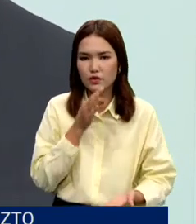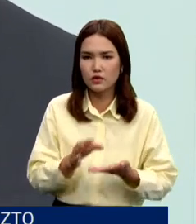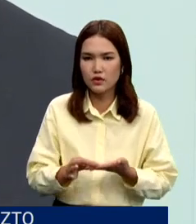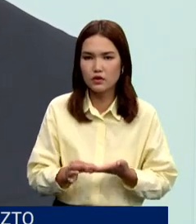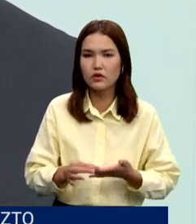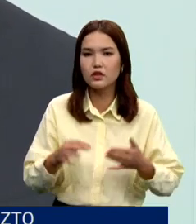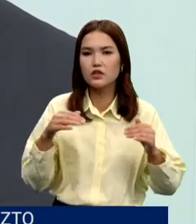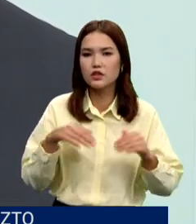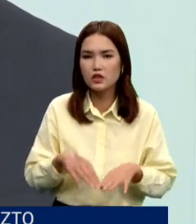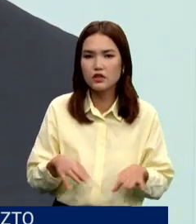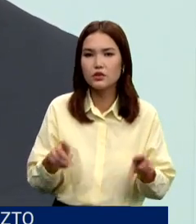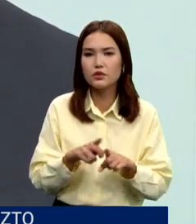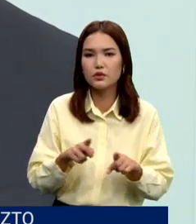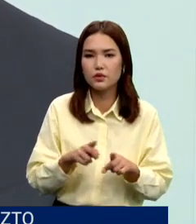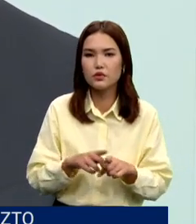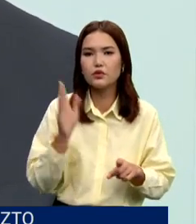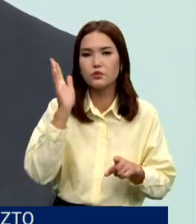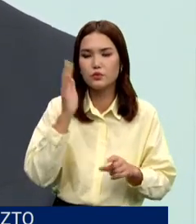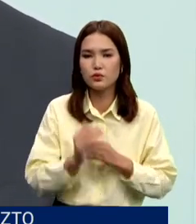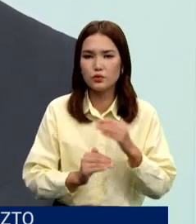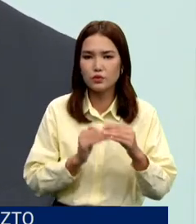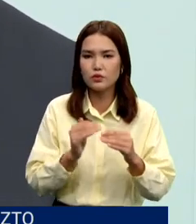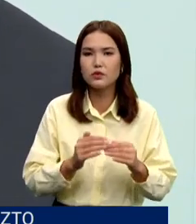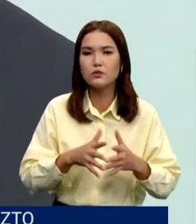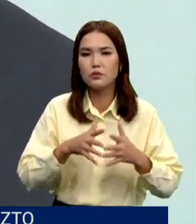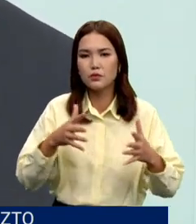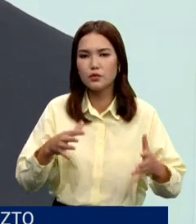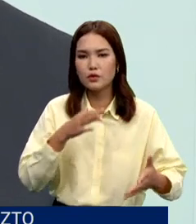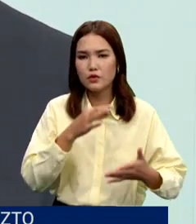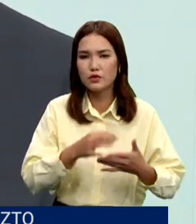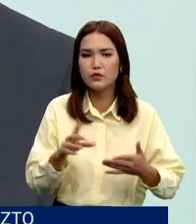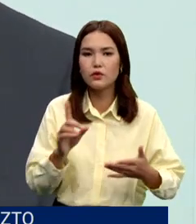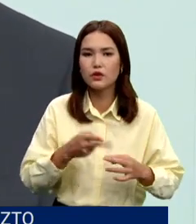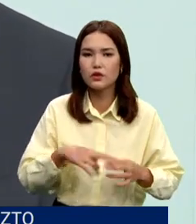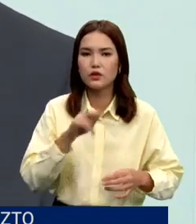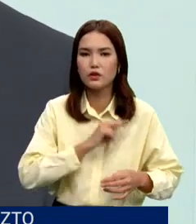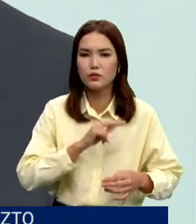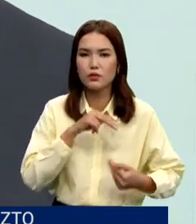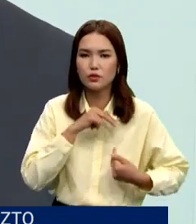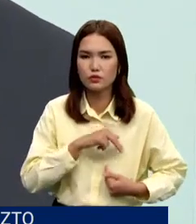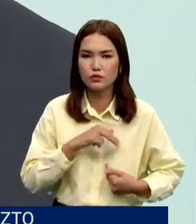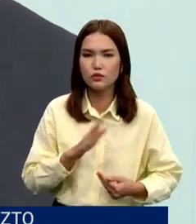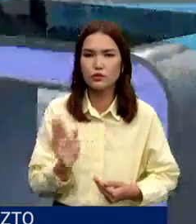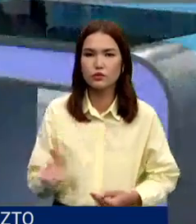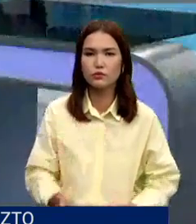странах это уже давно в практике. Министр сразу подает в отставку или привлекается к ответственности.